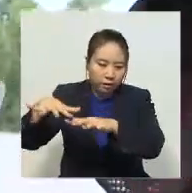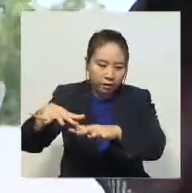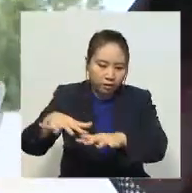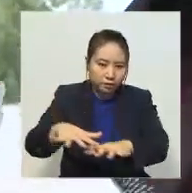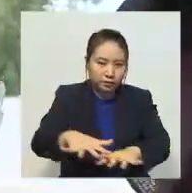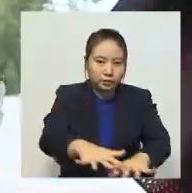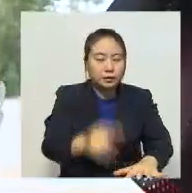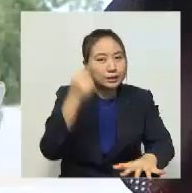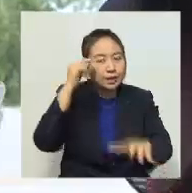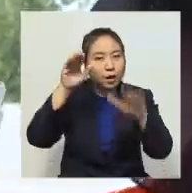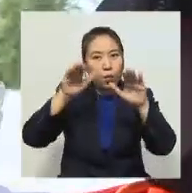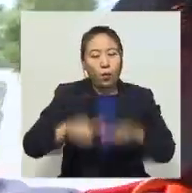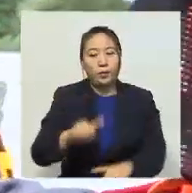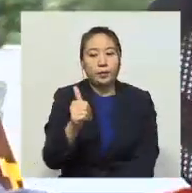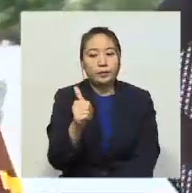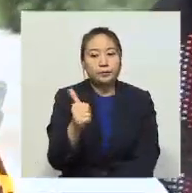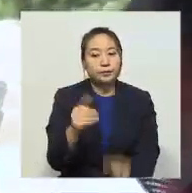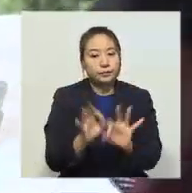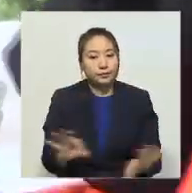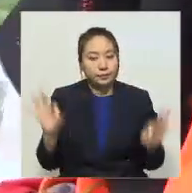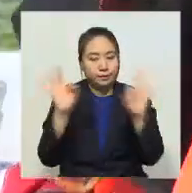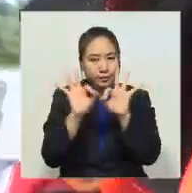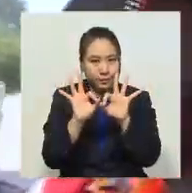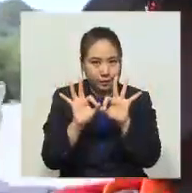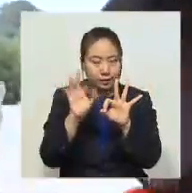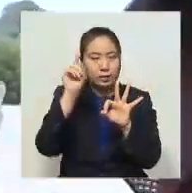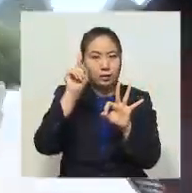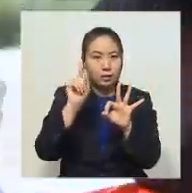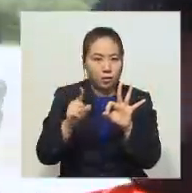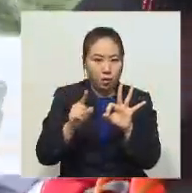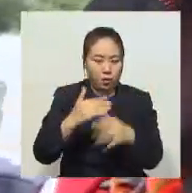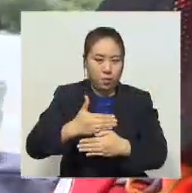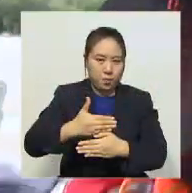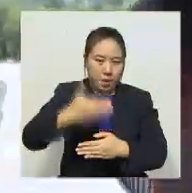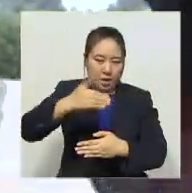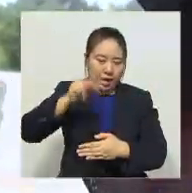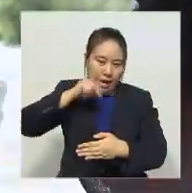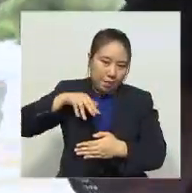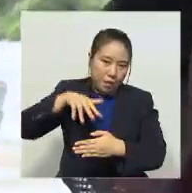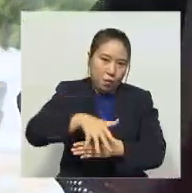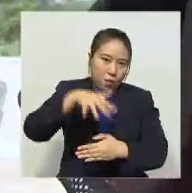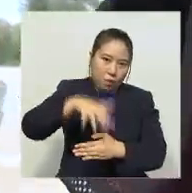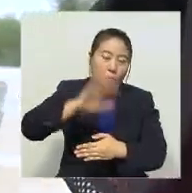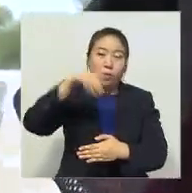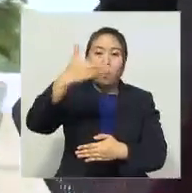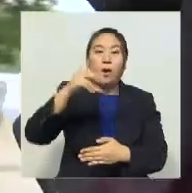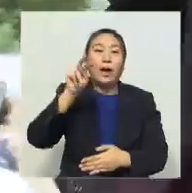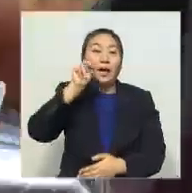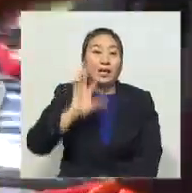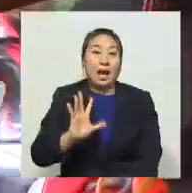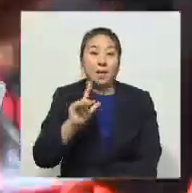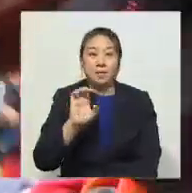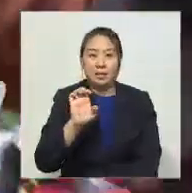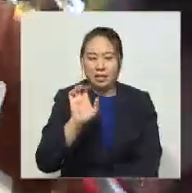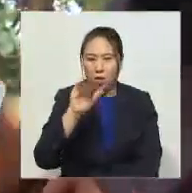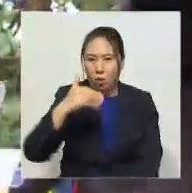ครับแนวทางก็คือต้องเปิดที่ฝายอะครับต้องเปิดให้น้ำไหลก่อนคือลำน้ำชีให้หลุดออกก่อนลำ